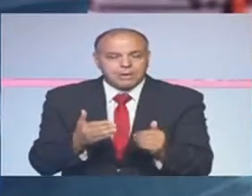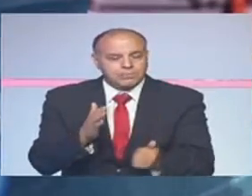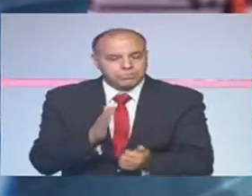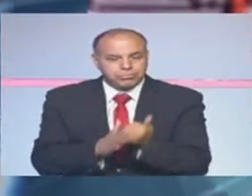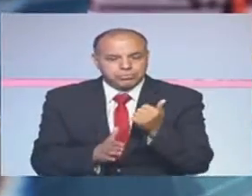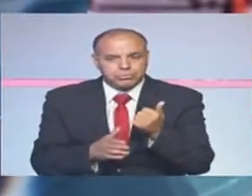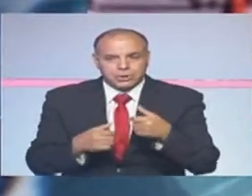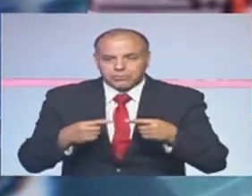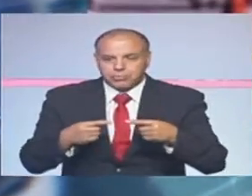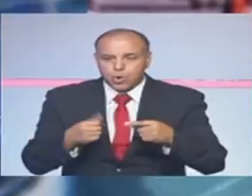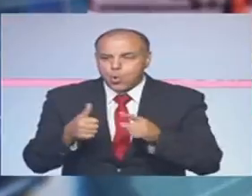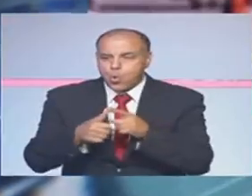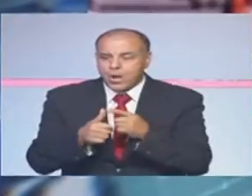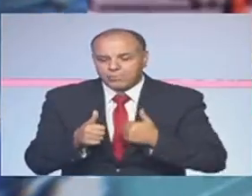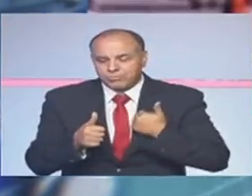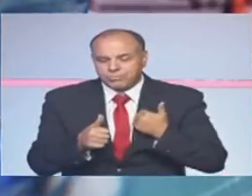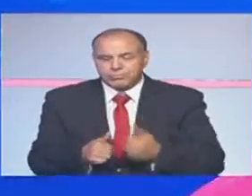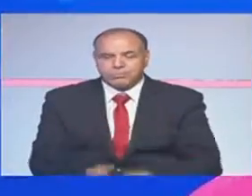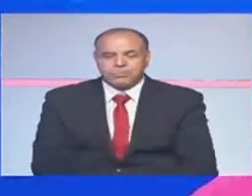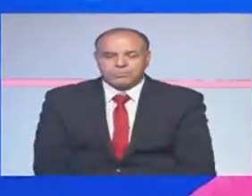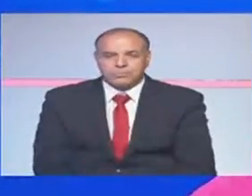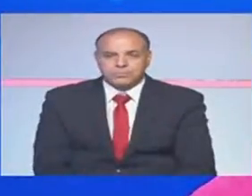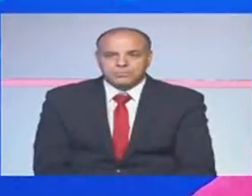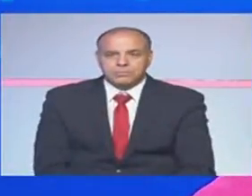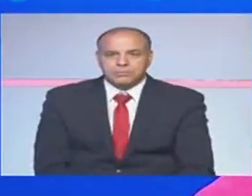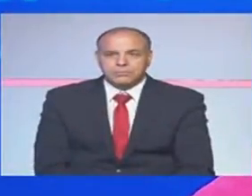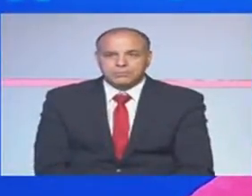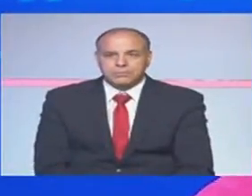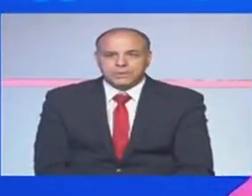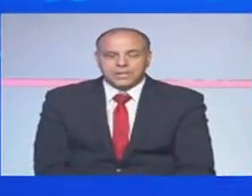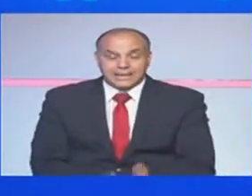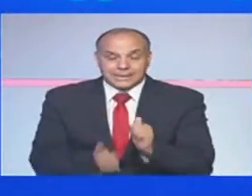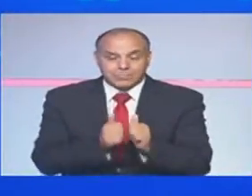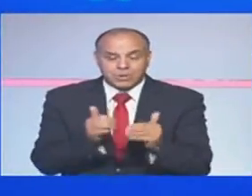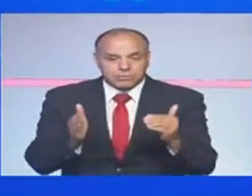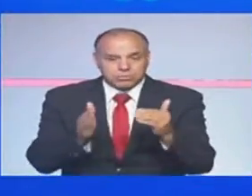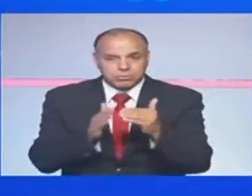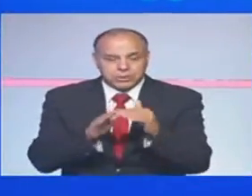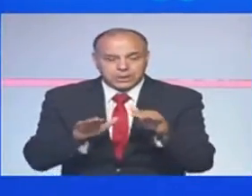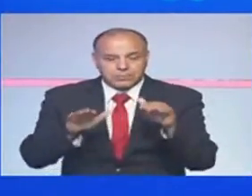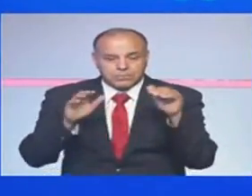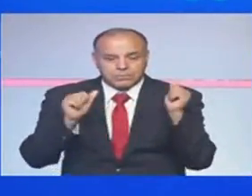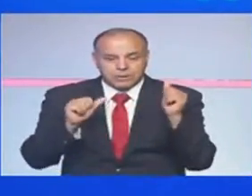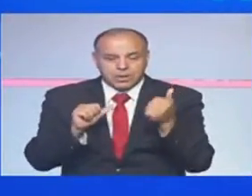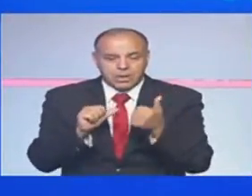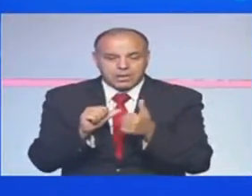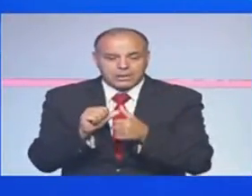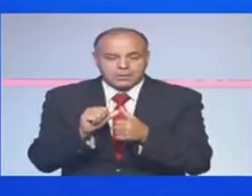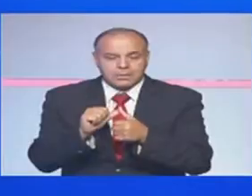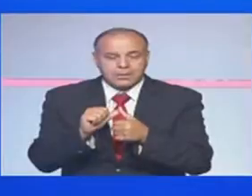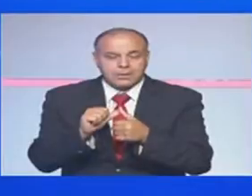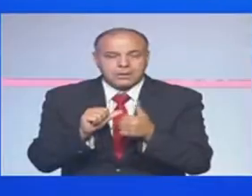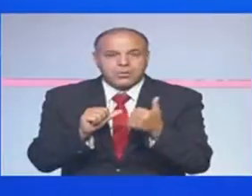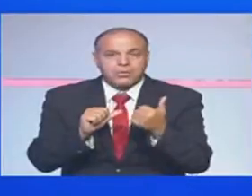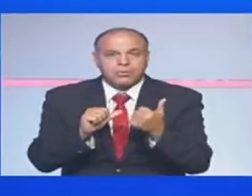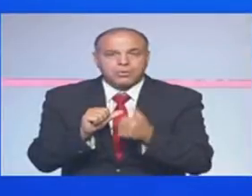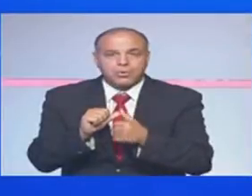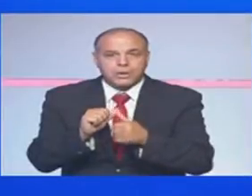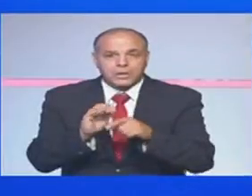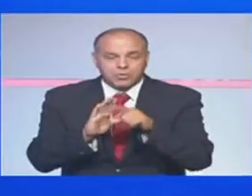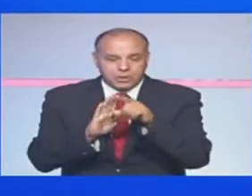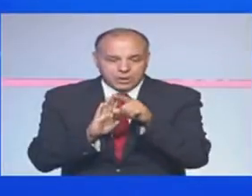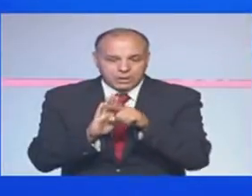خوض الدور الاول و بالرياضه نصل الى ختام هذا الموعد الاخباري مشاهدينا الكرام